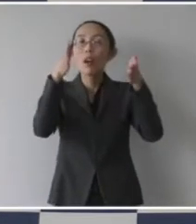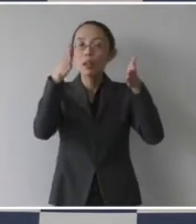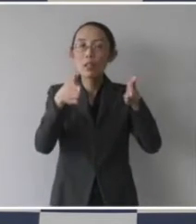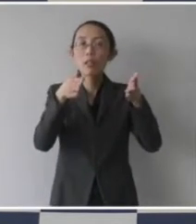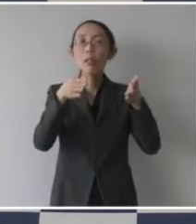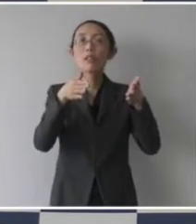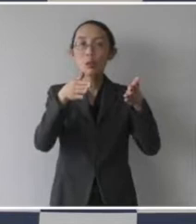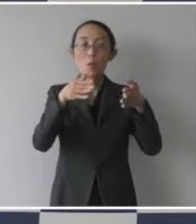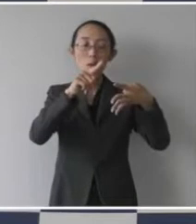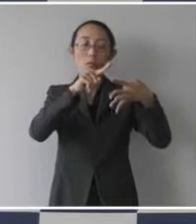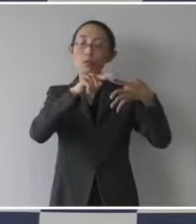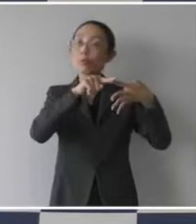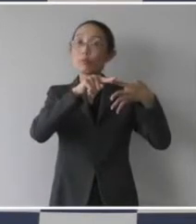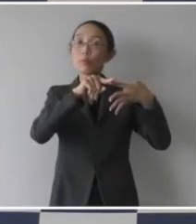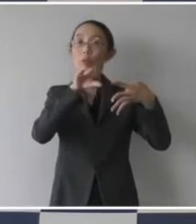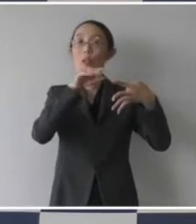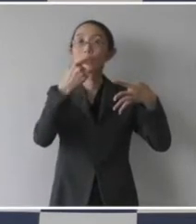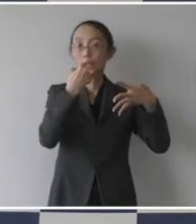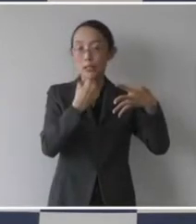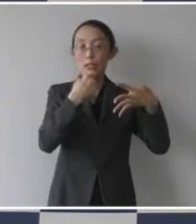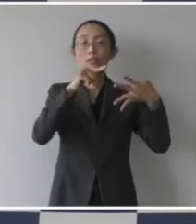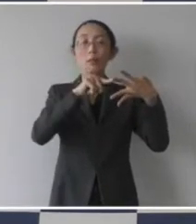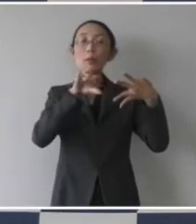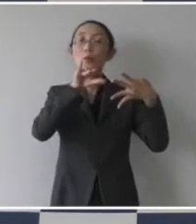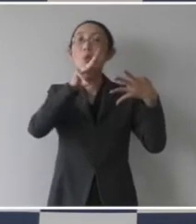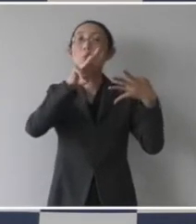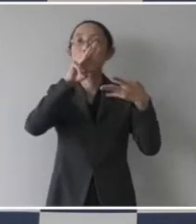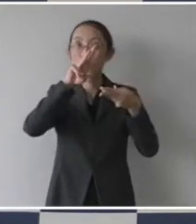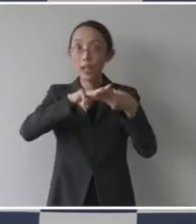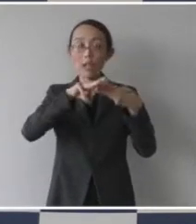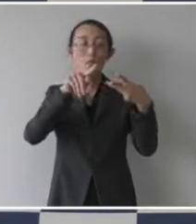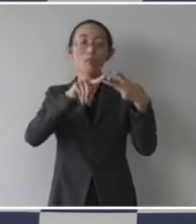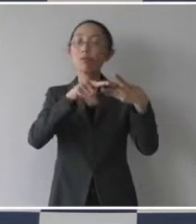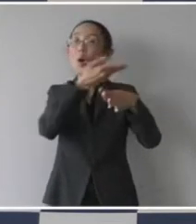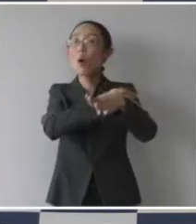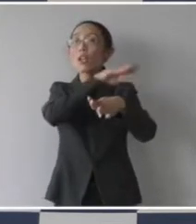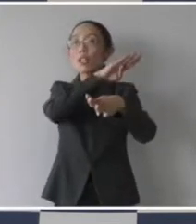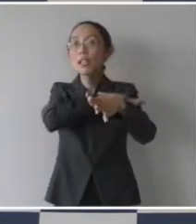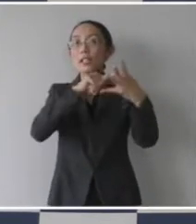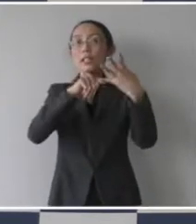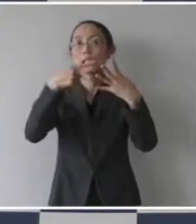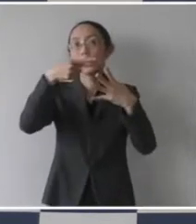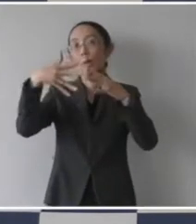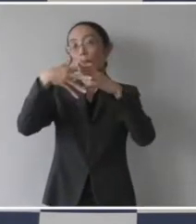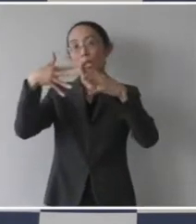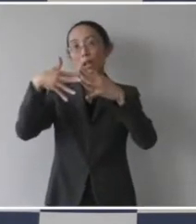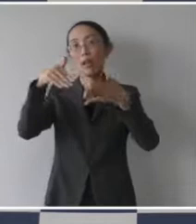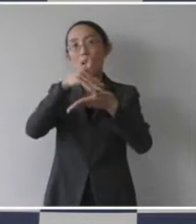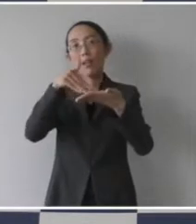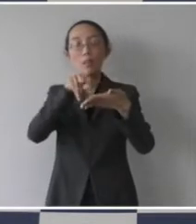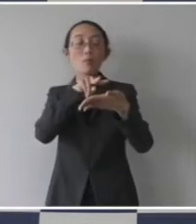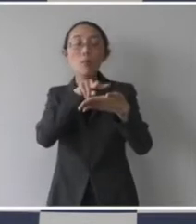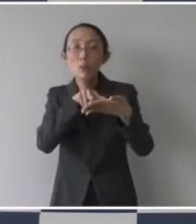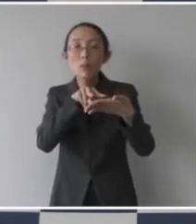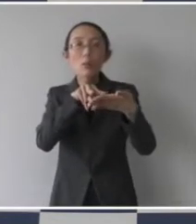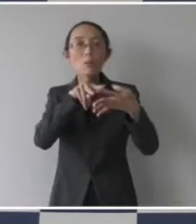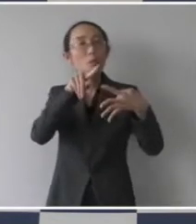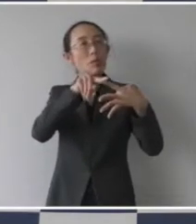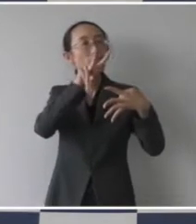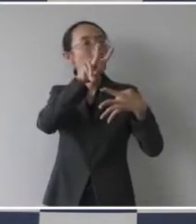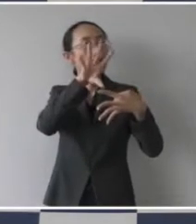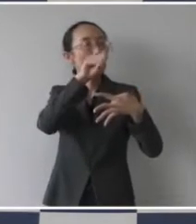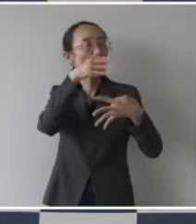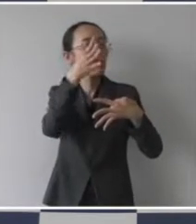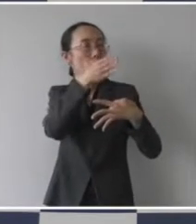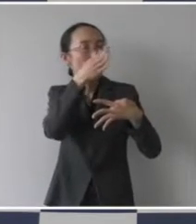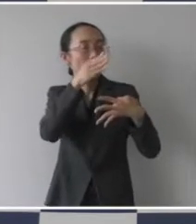4市、豊田、岡崎、一宮、豊橋ということ、累計数を見ますと、 手出足が2万ちょっと超えたところと、あ